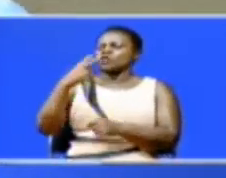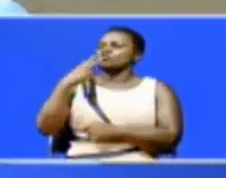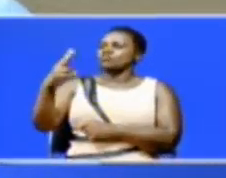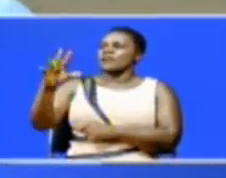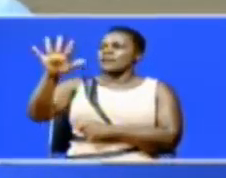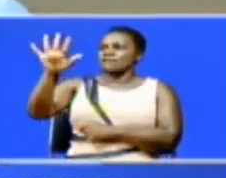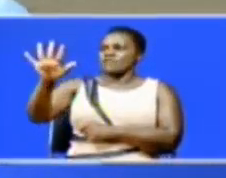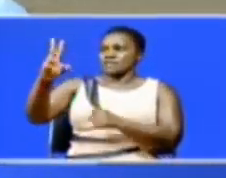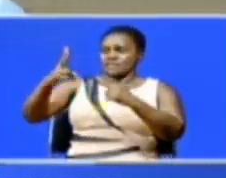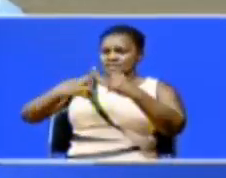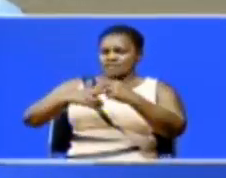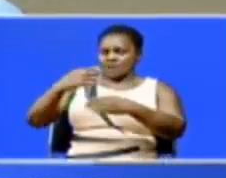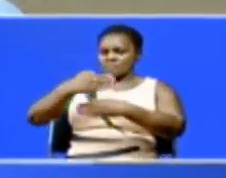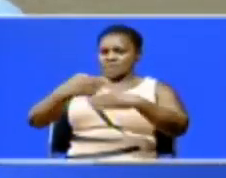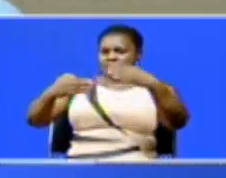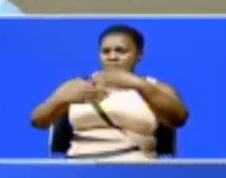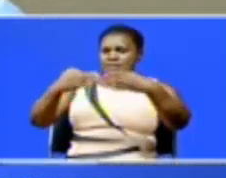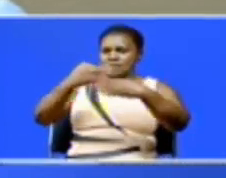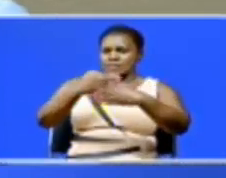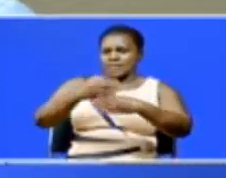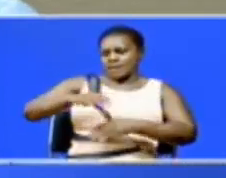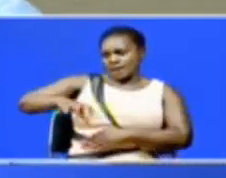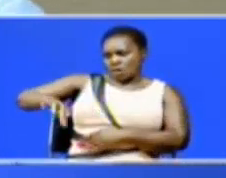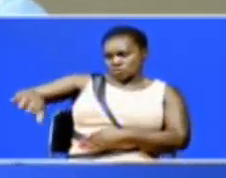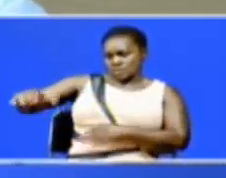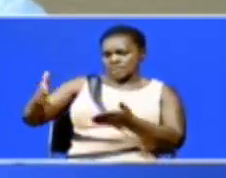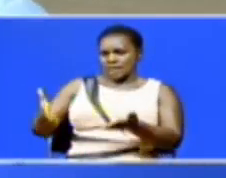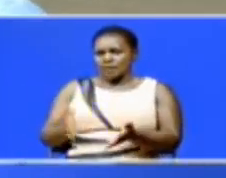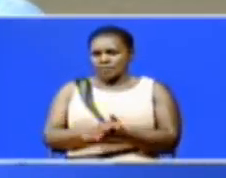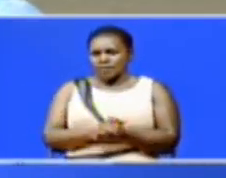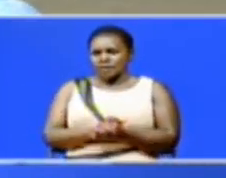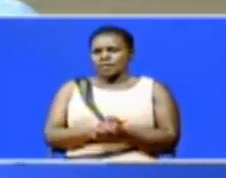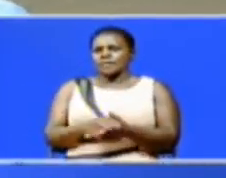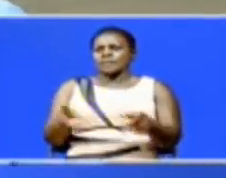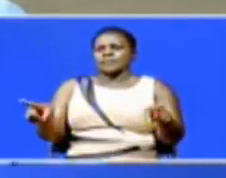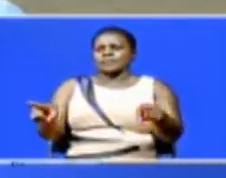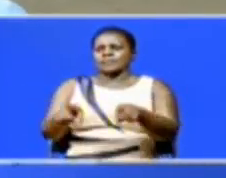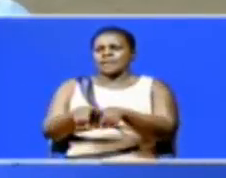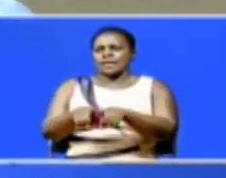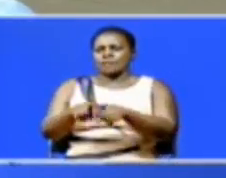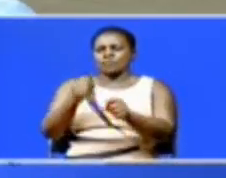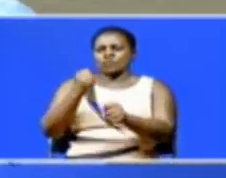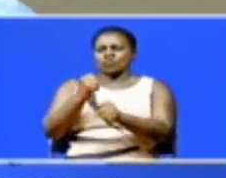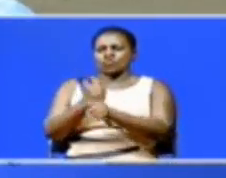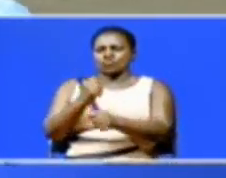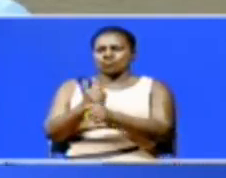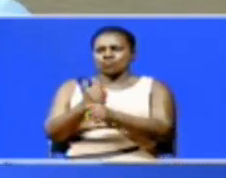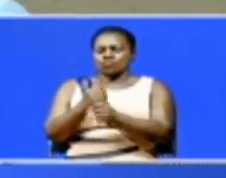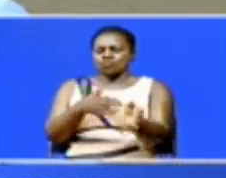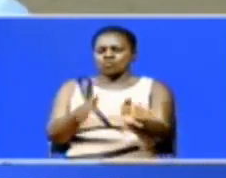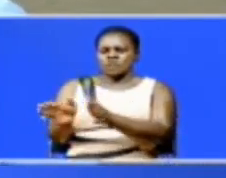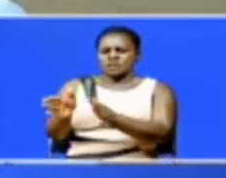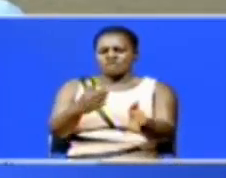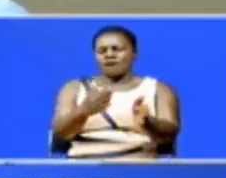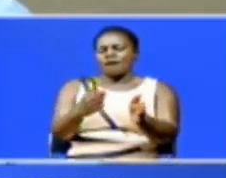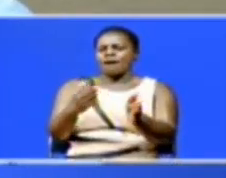257 dams that we have constructed across the county. And we've also done barriers across rivers.